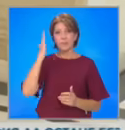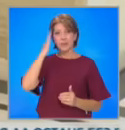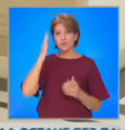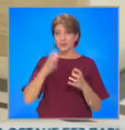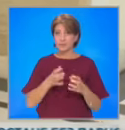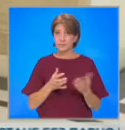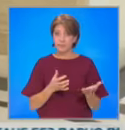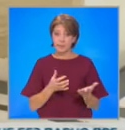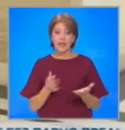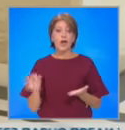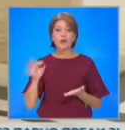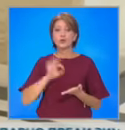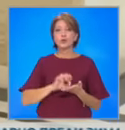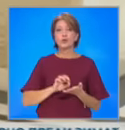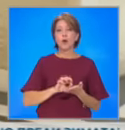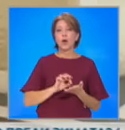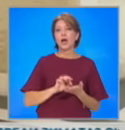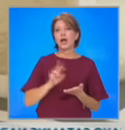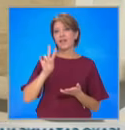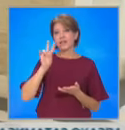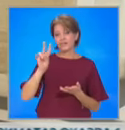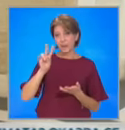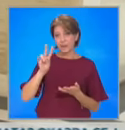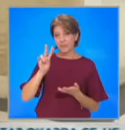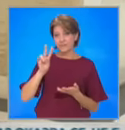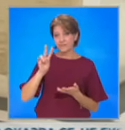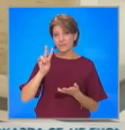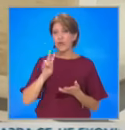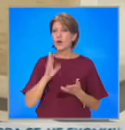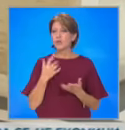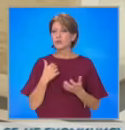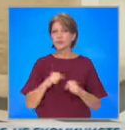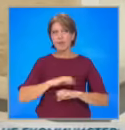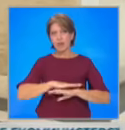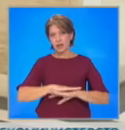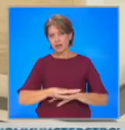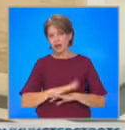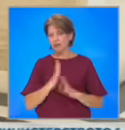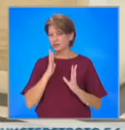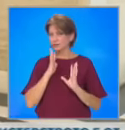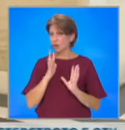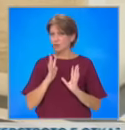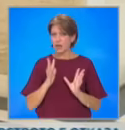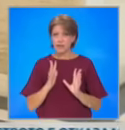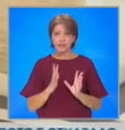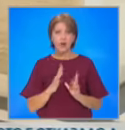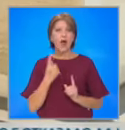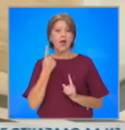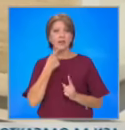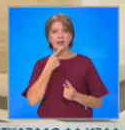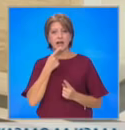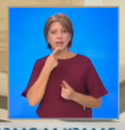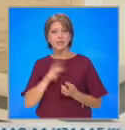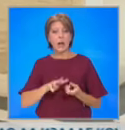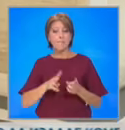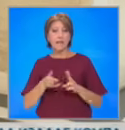двама от служителите, дежурни офицер и служители във видеонаблюдение, които се държаха безобразно. Служителят от видеонаблюдението каза, че е бил